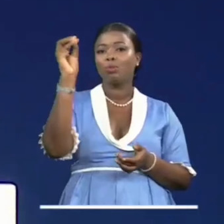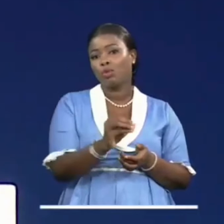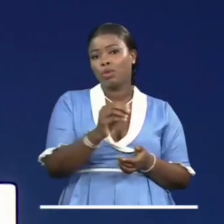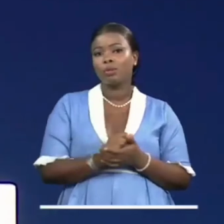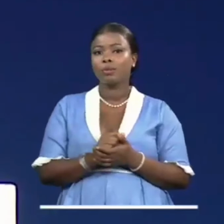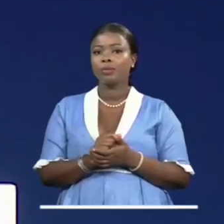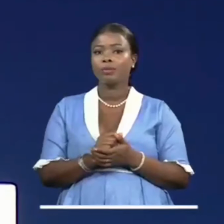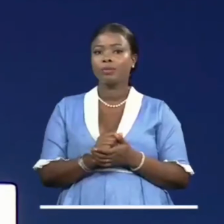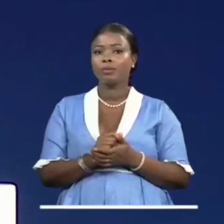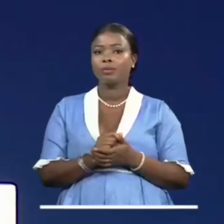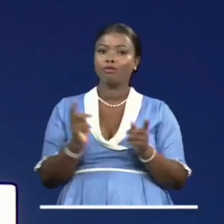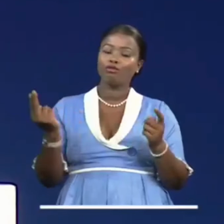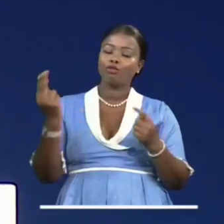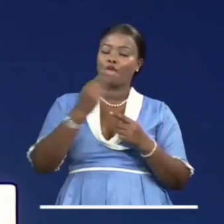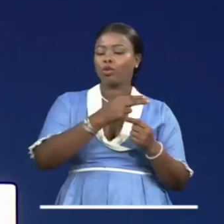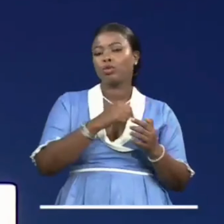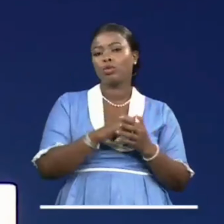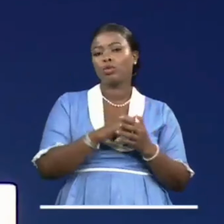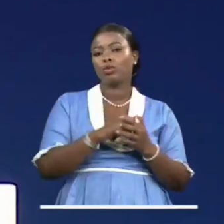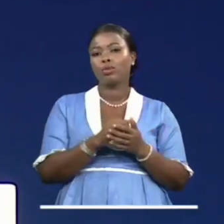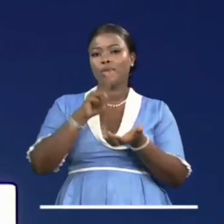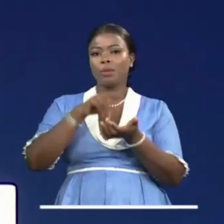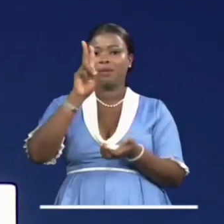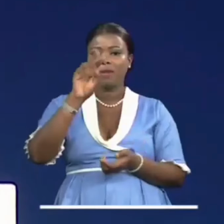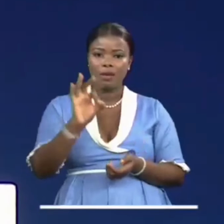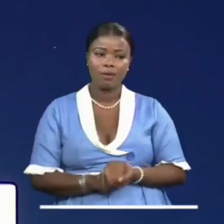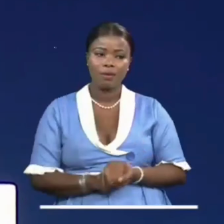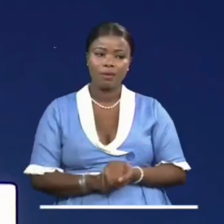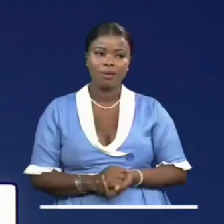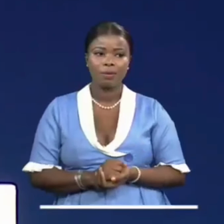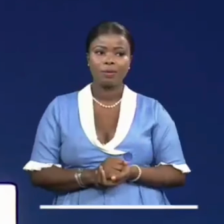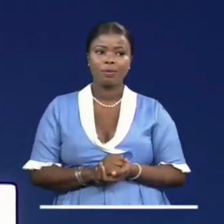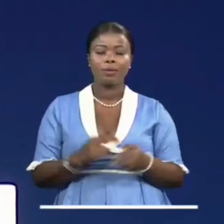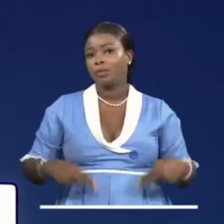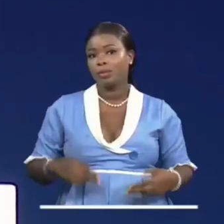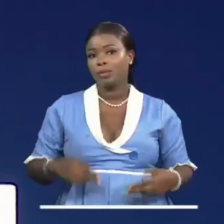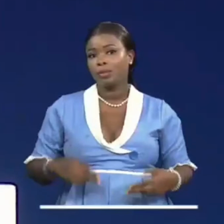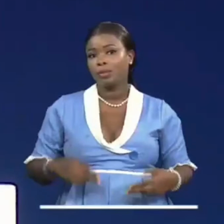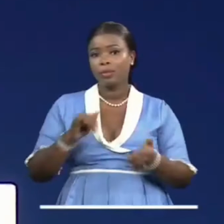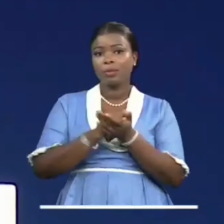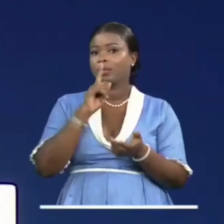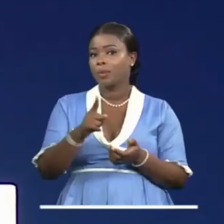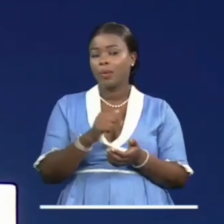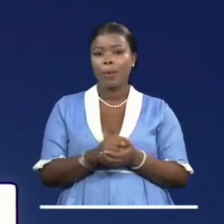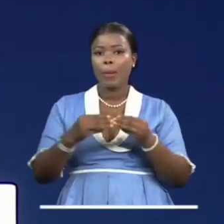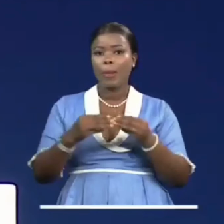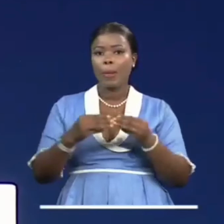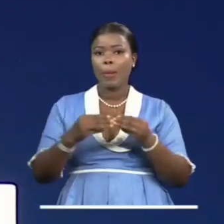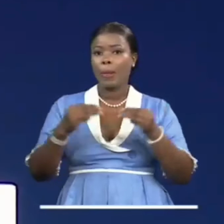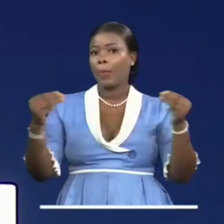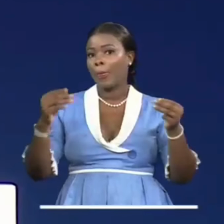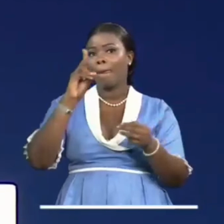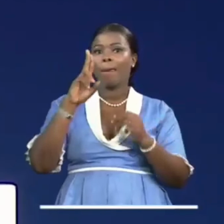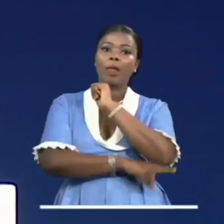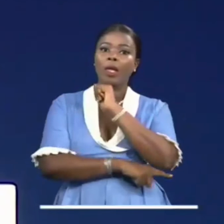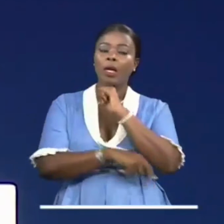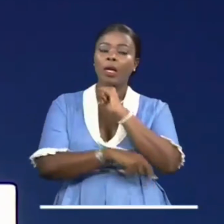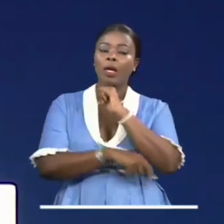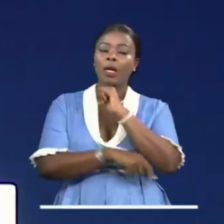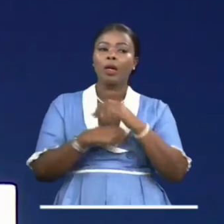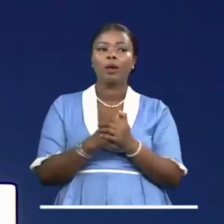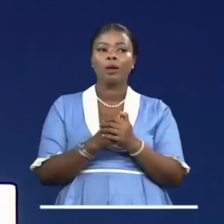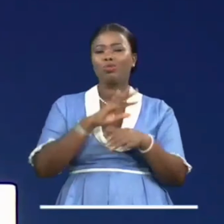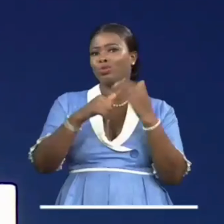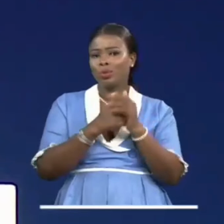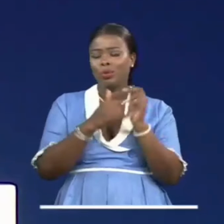2029 l'IDH l'indice développement humain c'est l'indice qui mesure le développement humain du Sénégal de tous les pays est mesuré par le